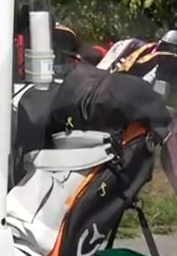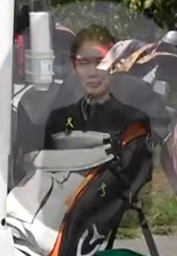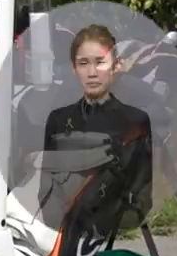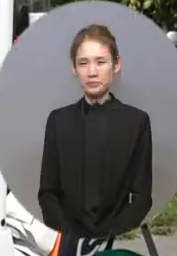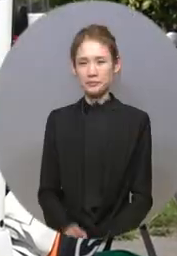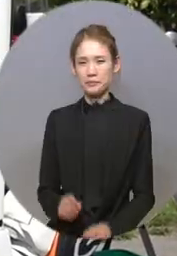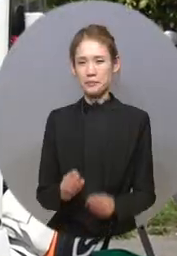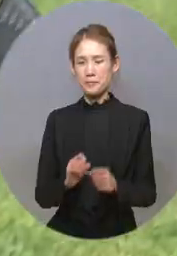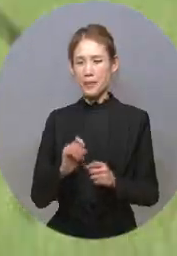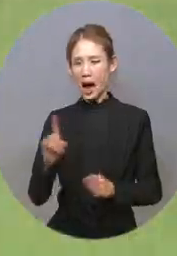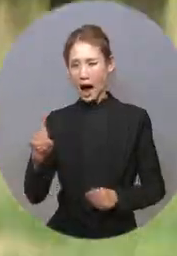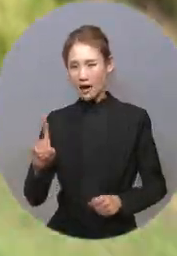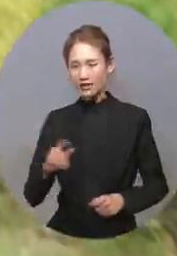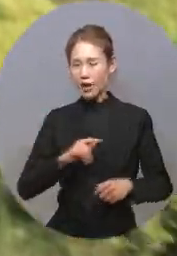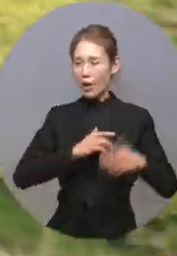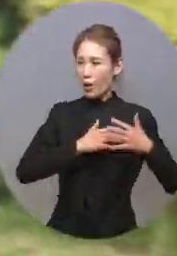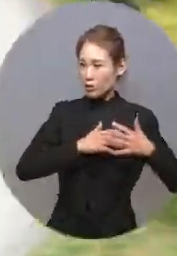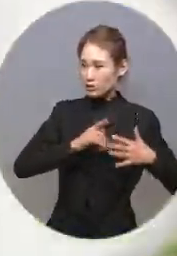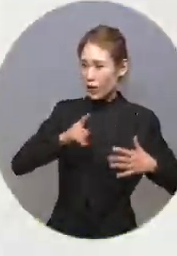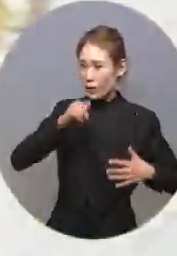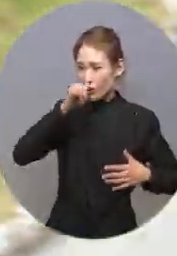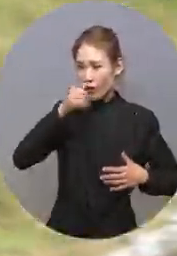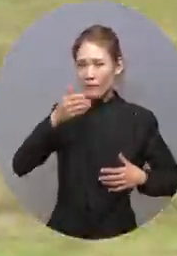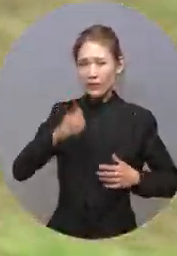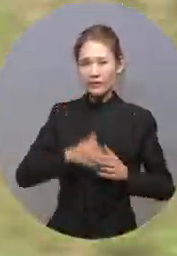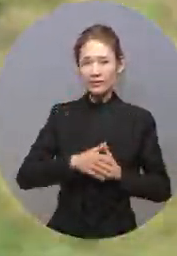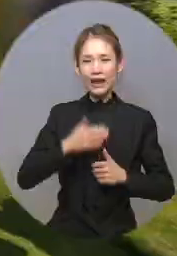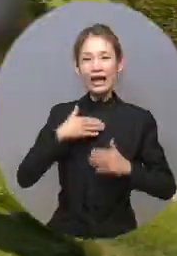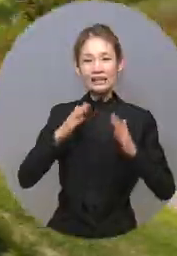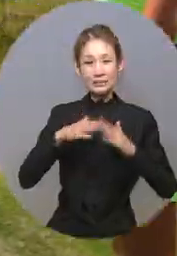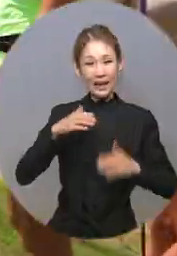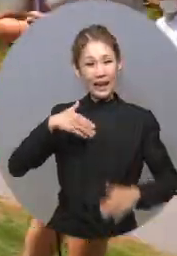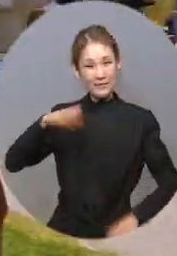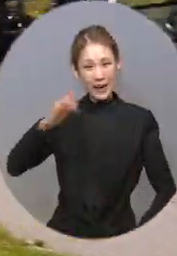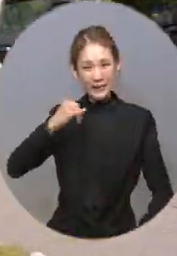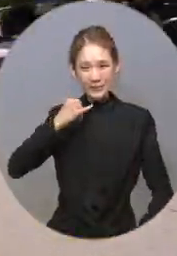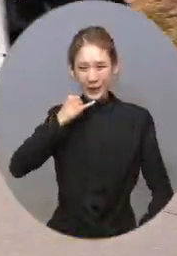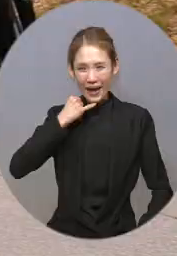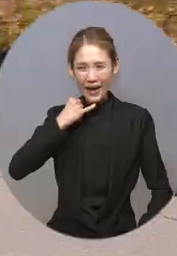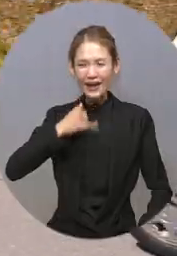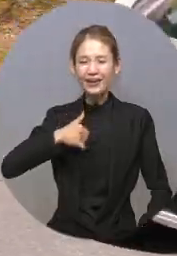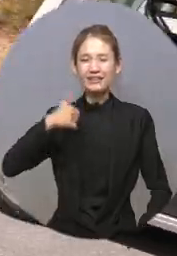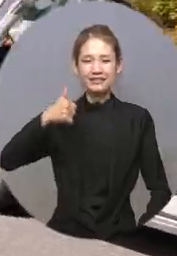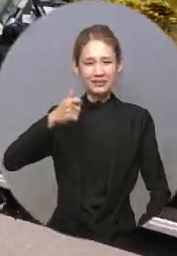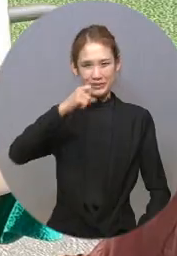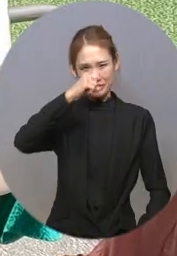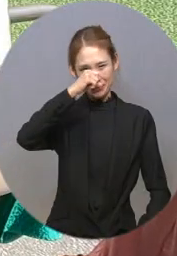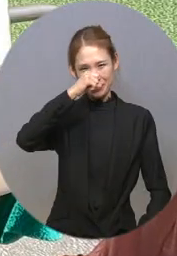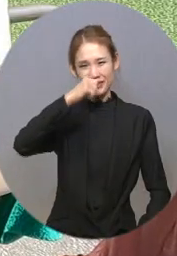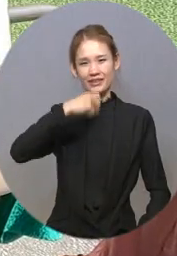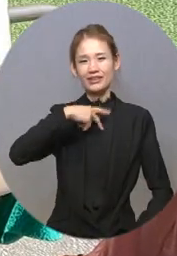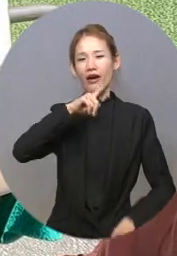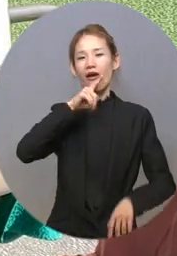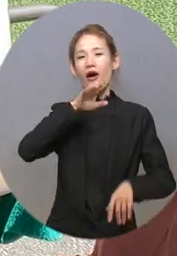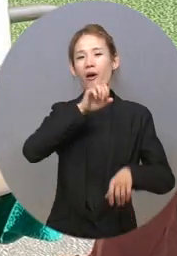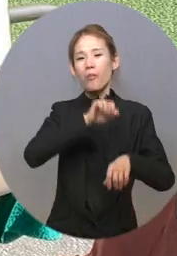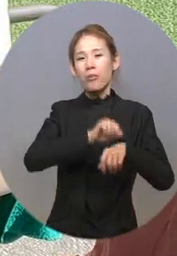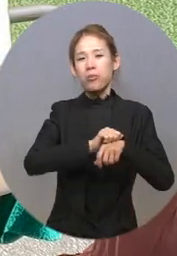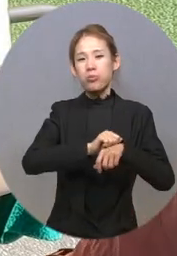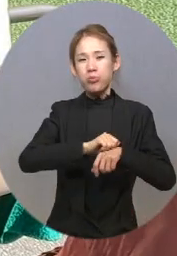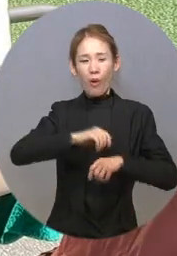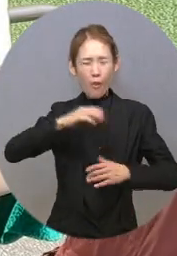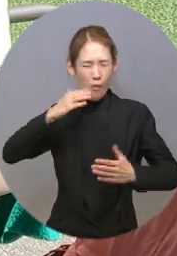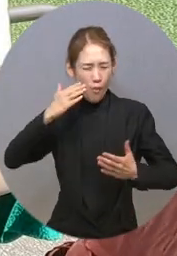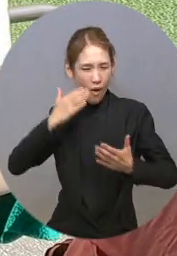뭐야, 긴장된다더니. 아, 나 이제 지바가 되겠다. 나이스. 오빠, 진짜 잘 친다. 아, 지바가 되겠다. 오, 오빠, 완전 잘